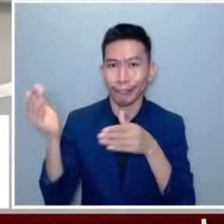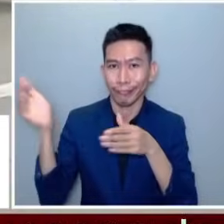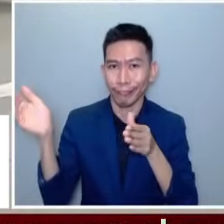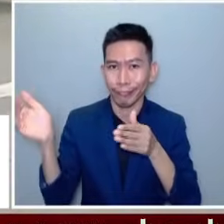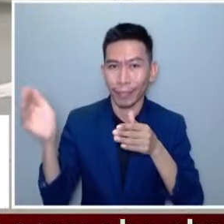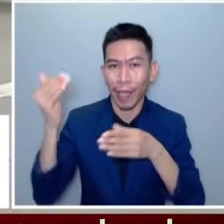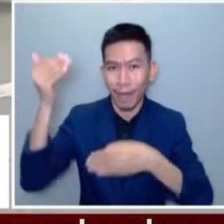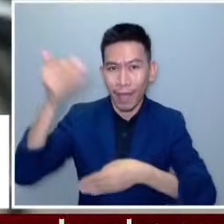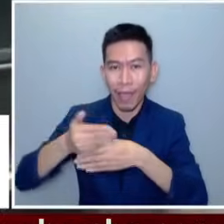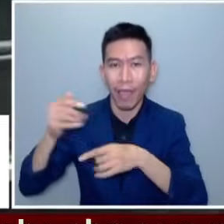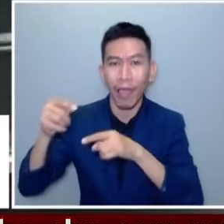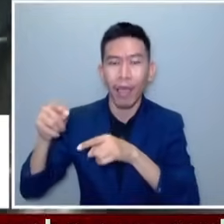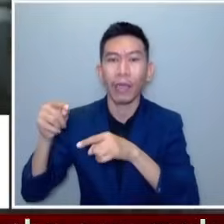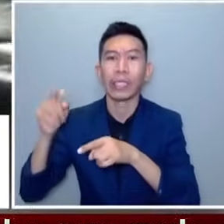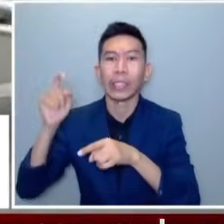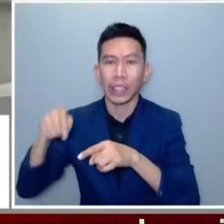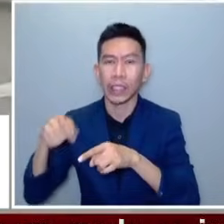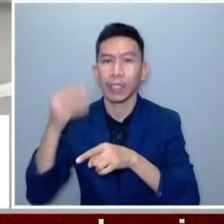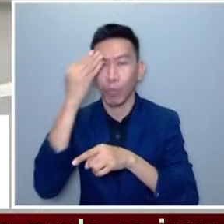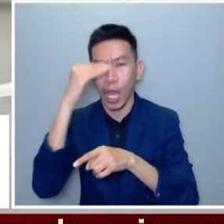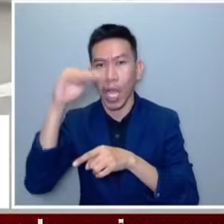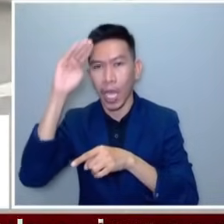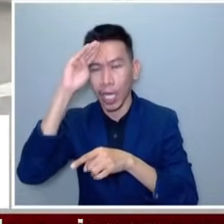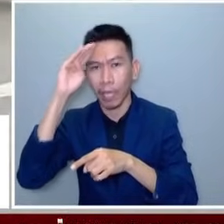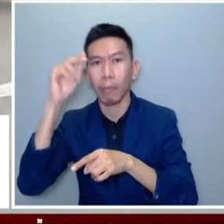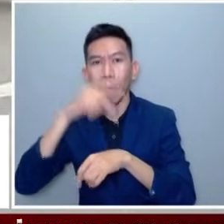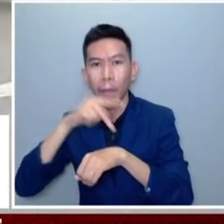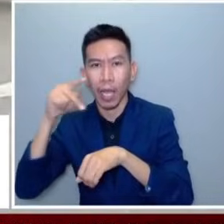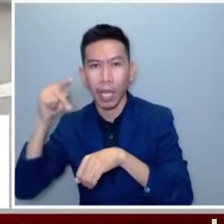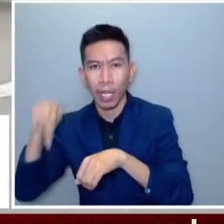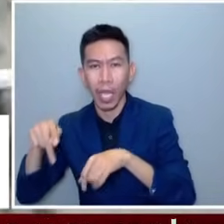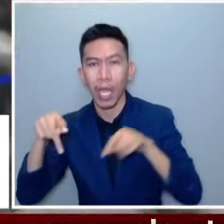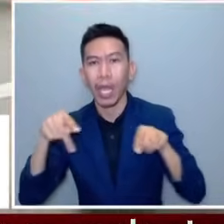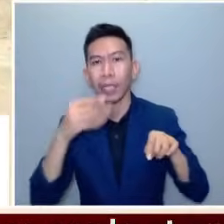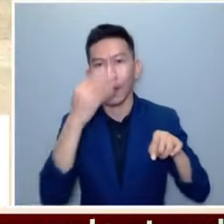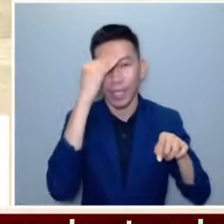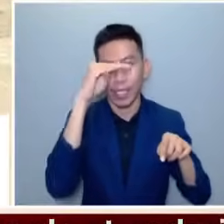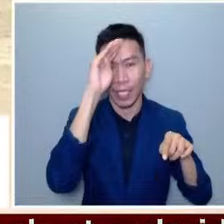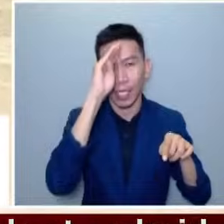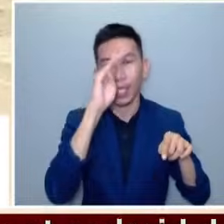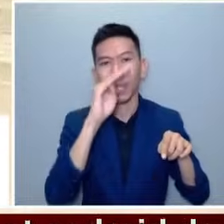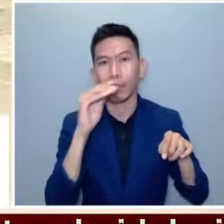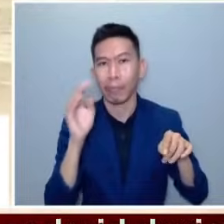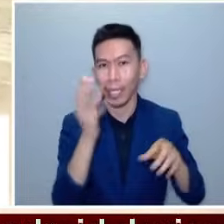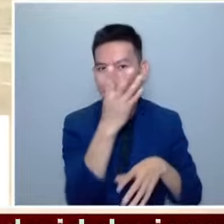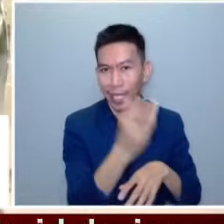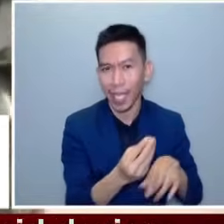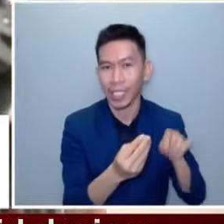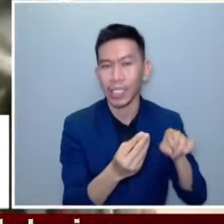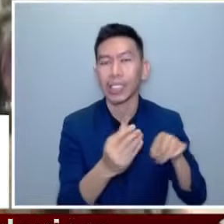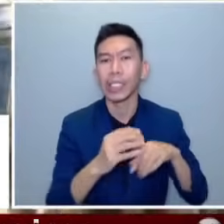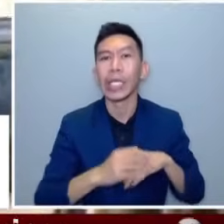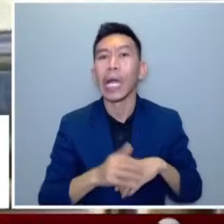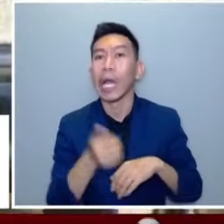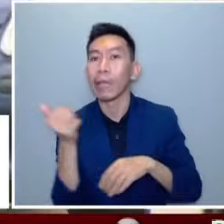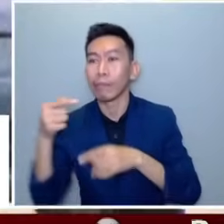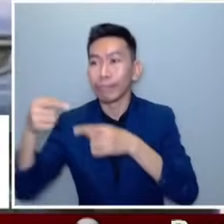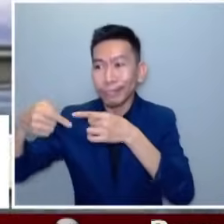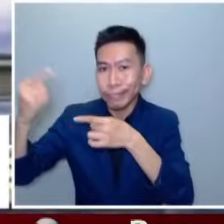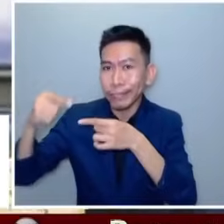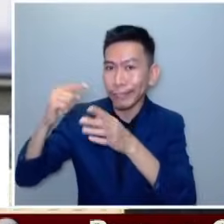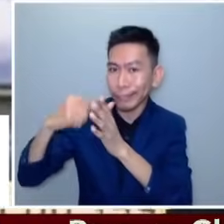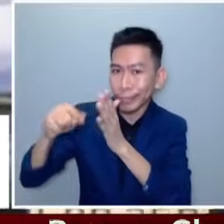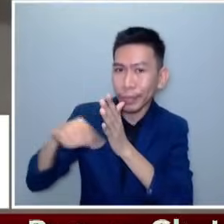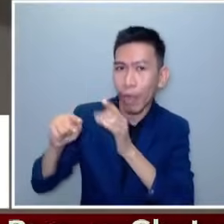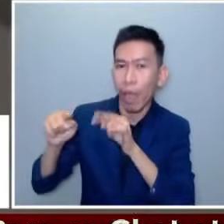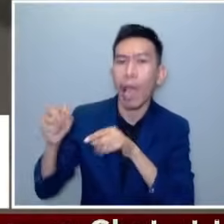Bulacan at Pampanga, Cavite at Batangas at boundary ng Laguna at Quezon. Ang ibang checkpoint ay magsisilbing regular law